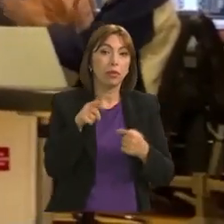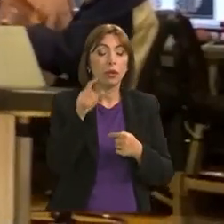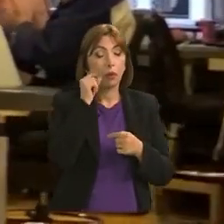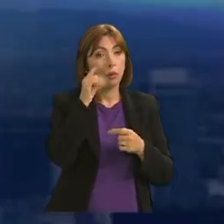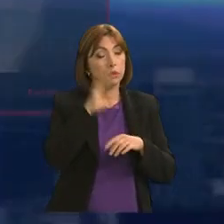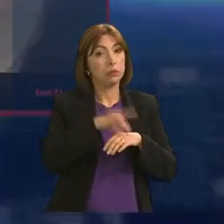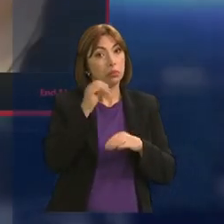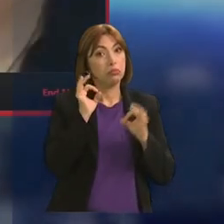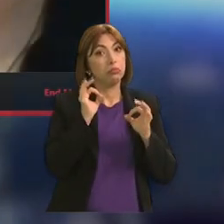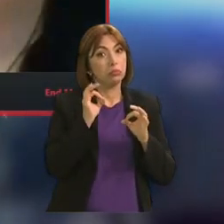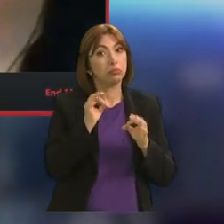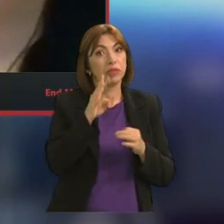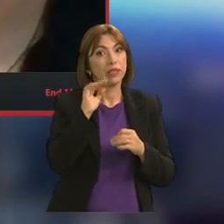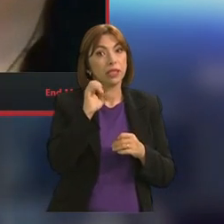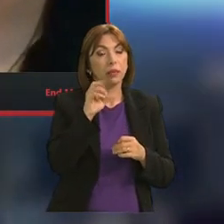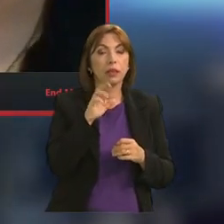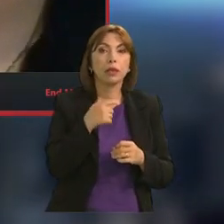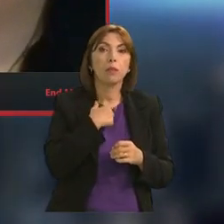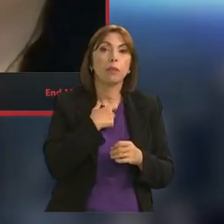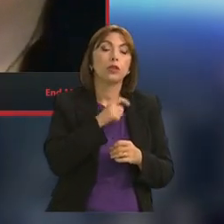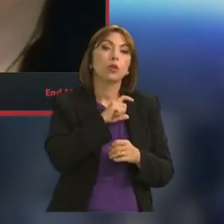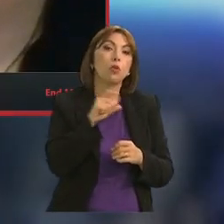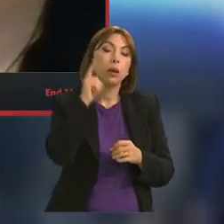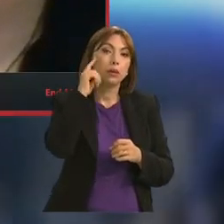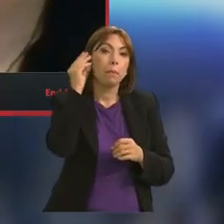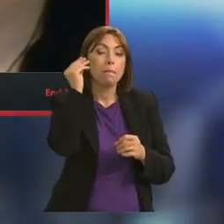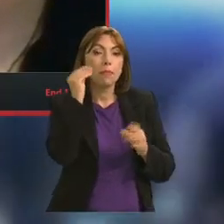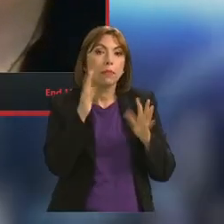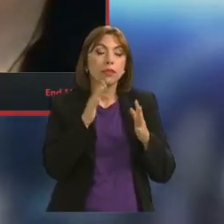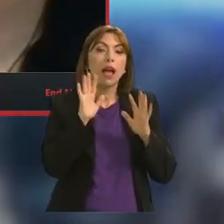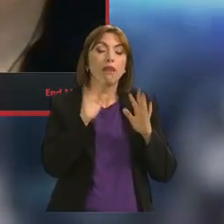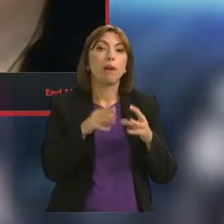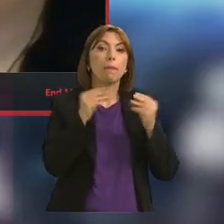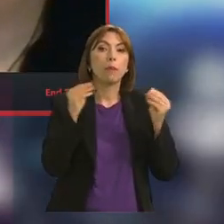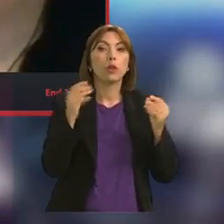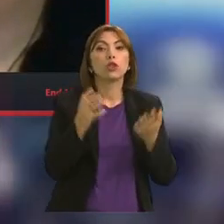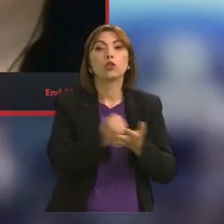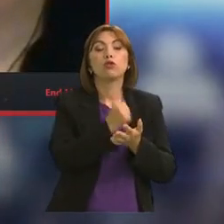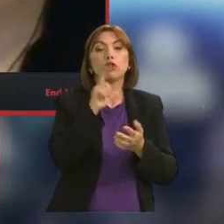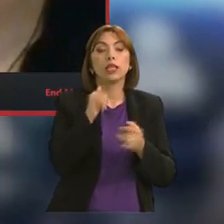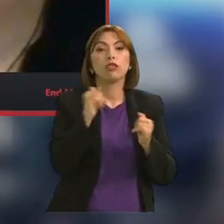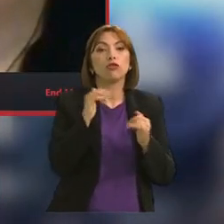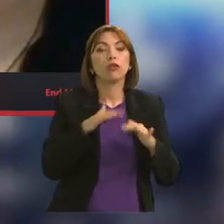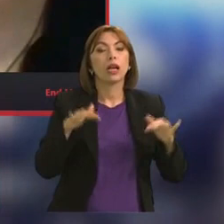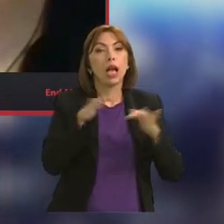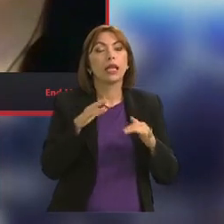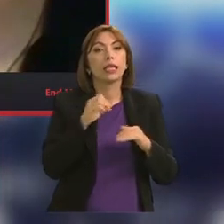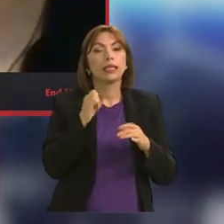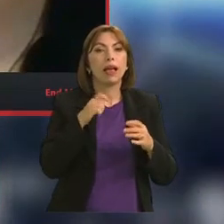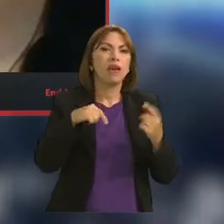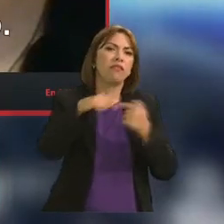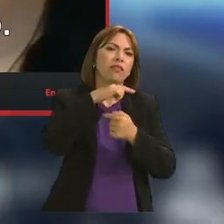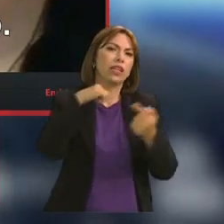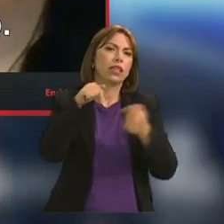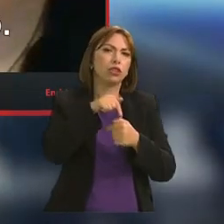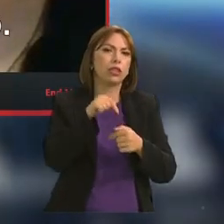Spar. Pot doar să bănuiesc, să spun așa, că va avea mai mult succes la cei care se învârt în această